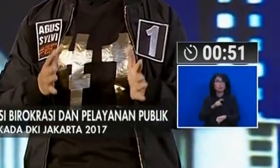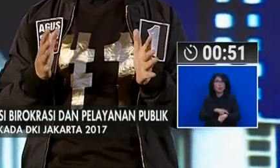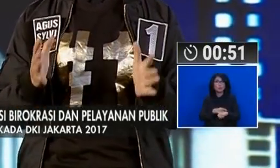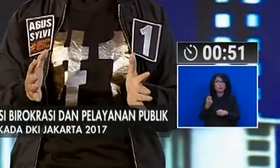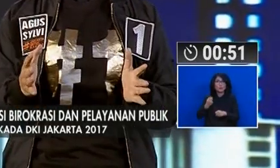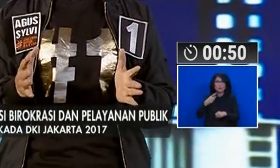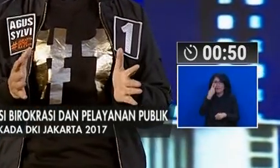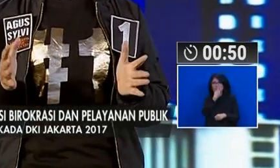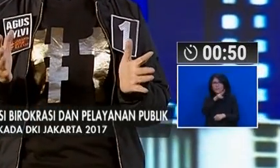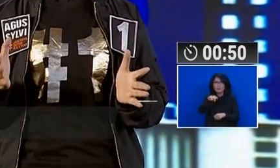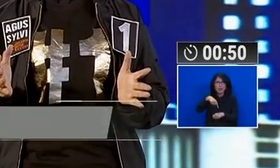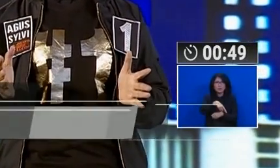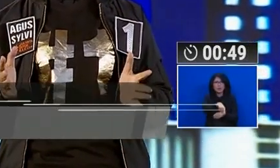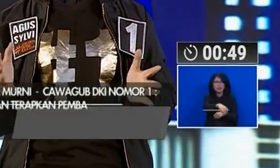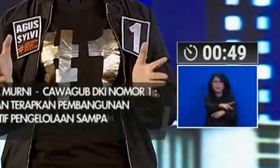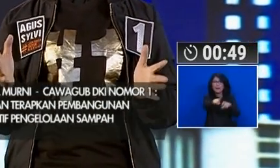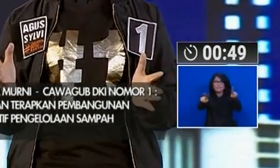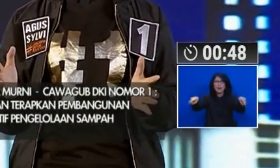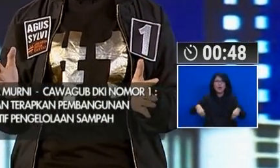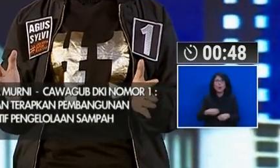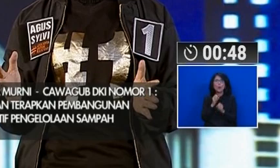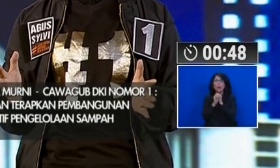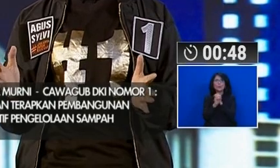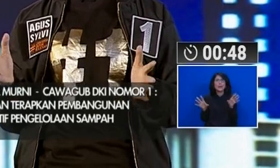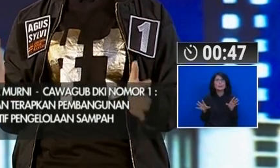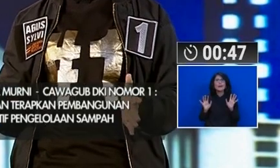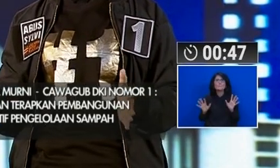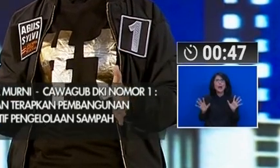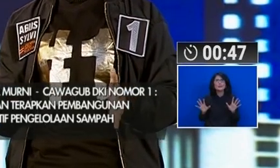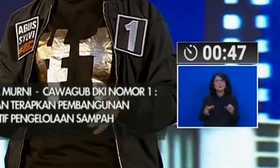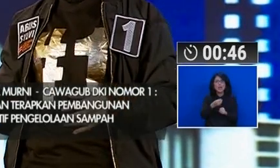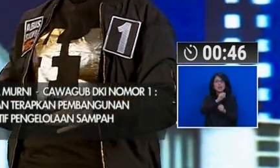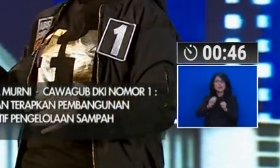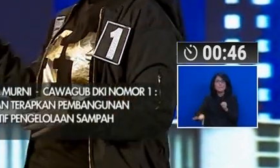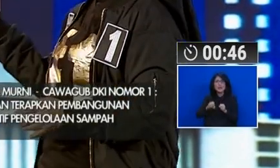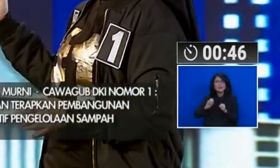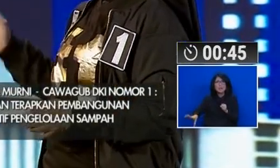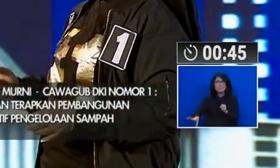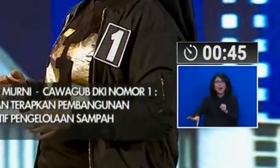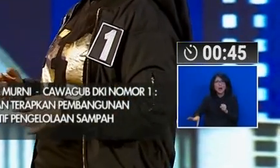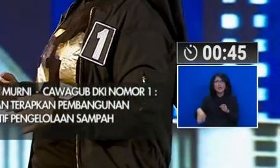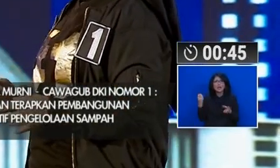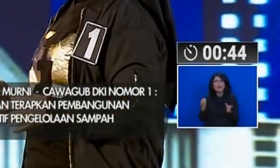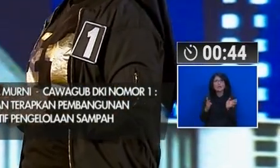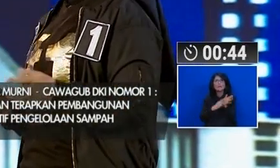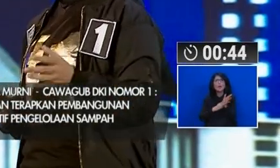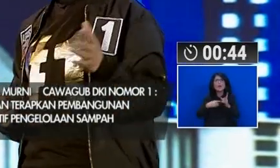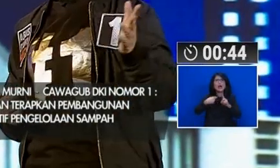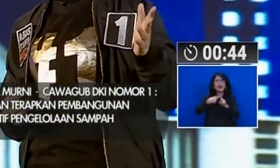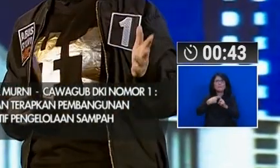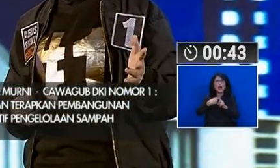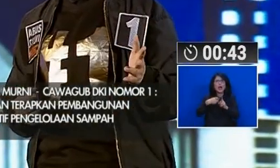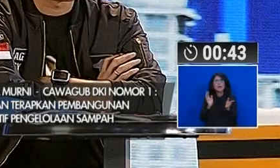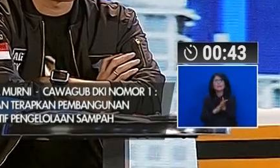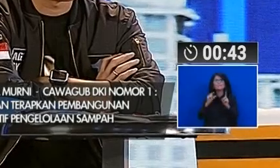gerilia lapangan itu ternyata banyak sekali sampah-sampah kita ketemu di Muara Kamal kita ketemu di